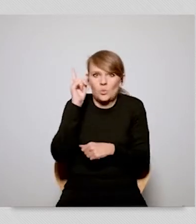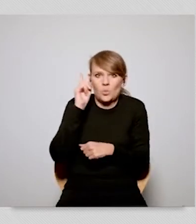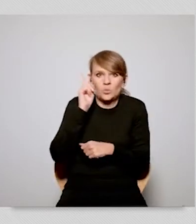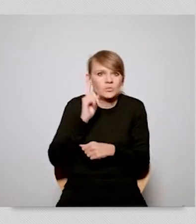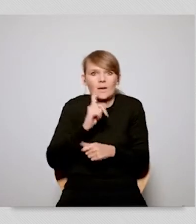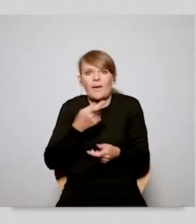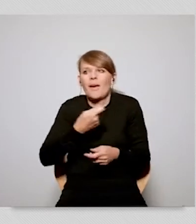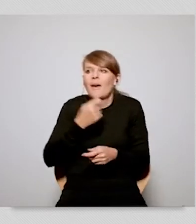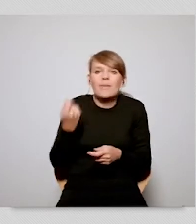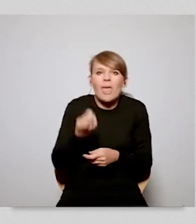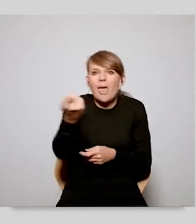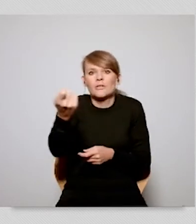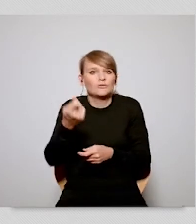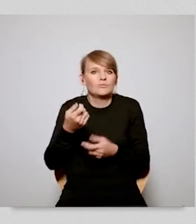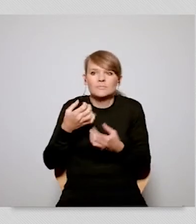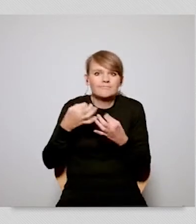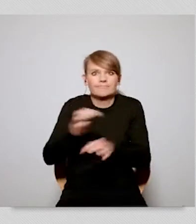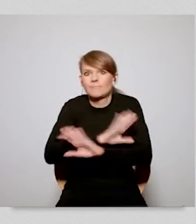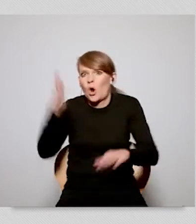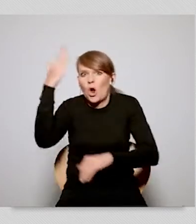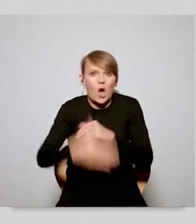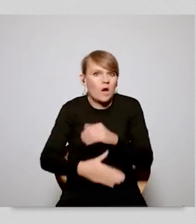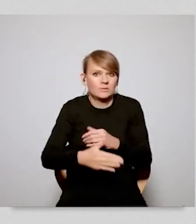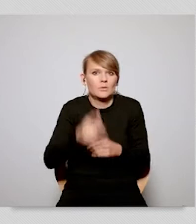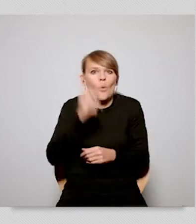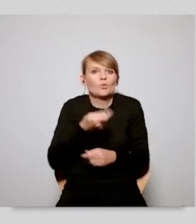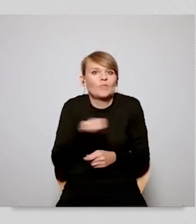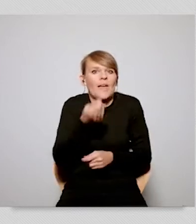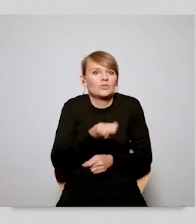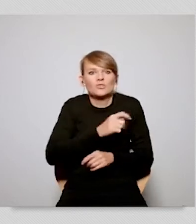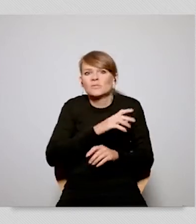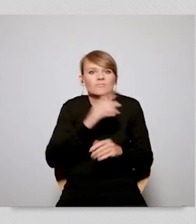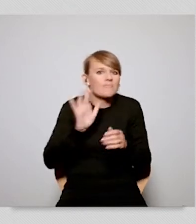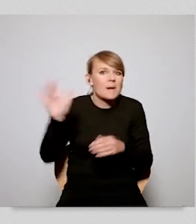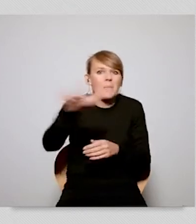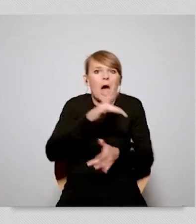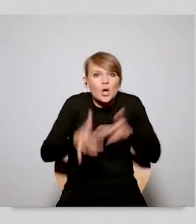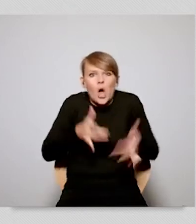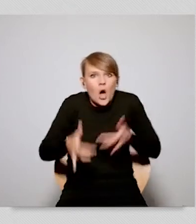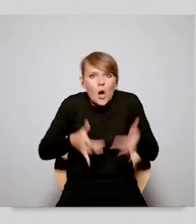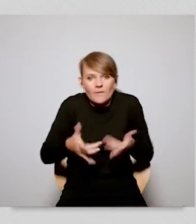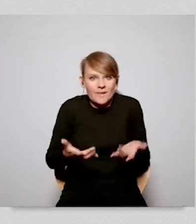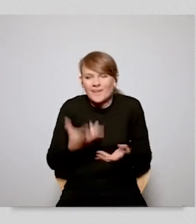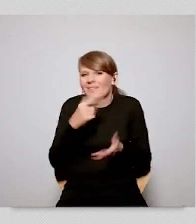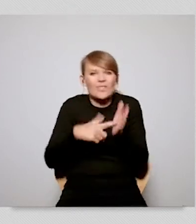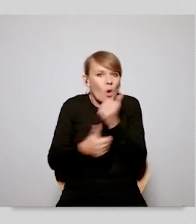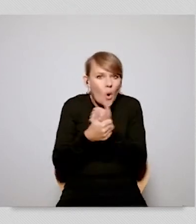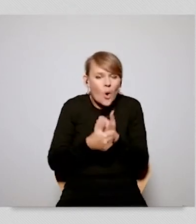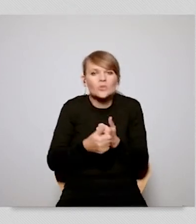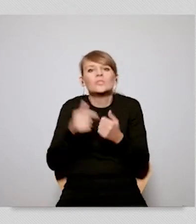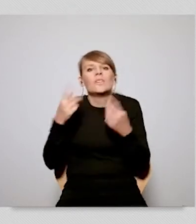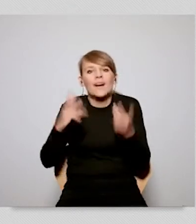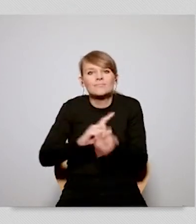przemieszczać albo jeździli wszędzie rowerem, tylko żeby jeździli pojazdami elektrycznymi, które nie emitują, żeby jeździli